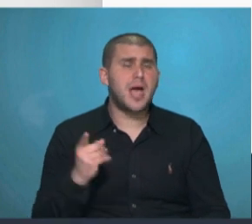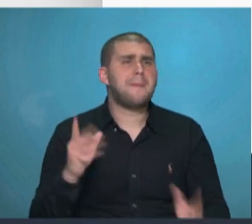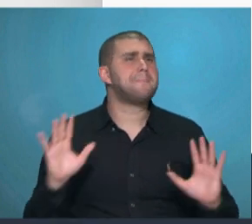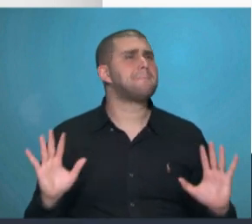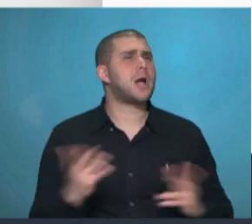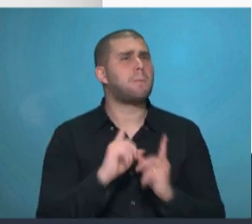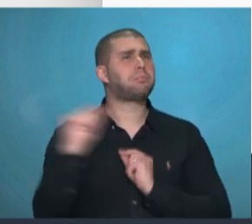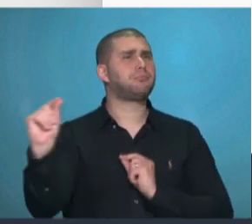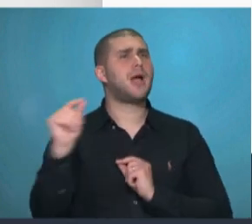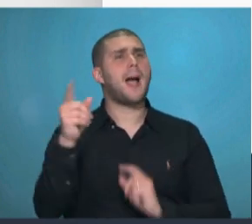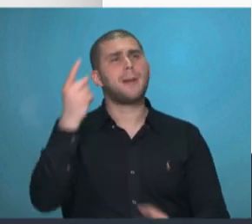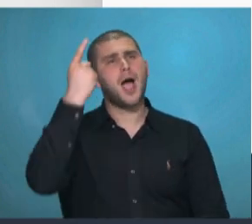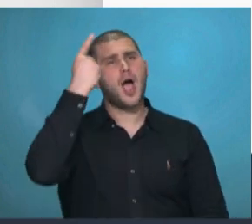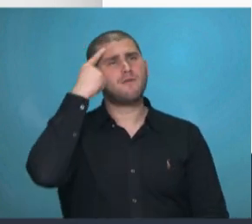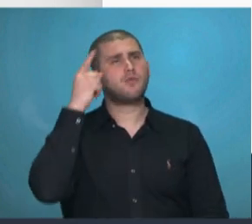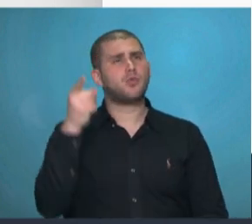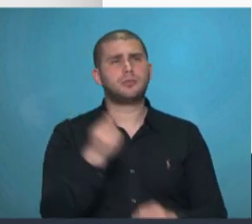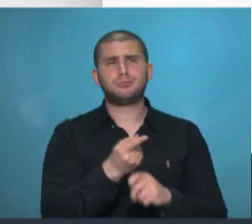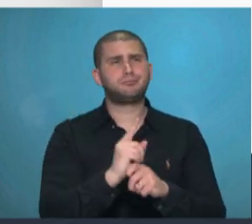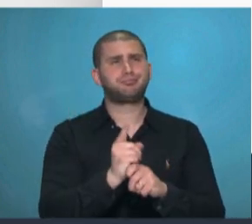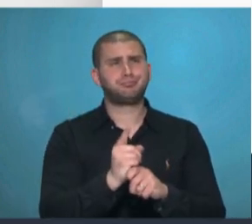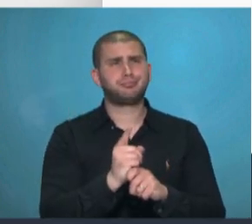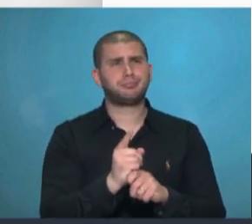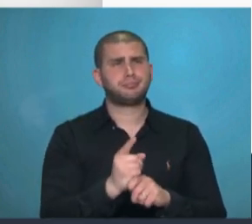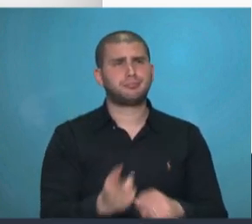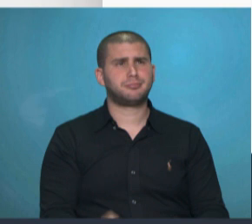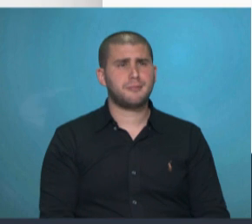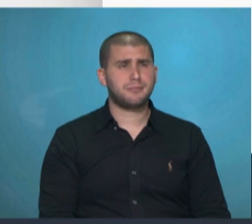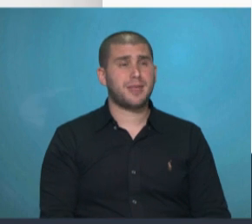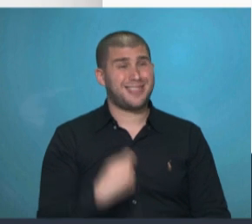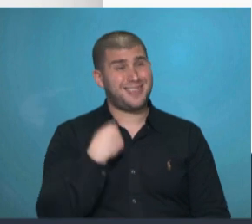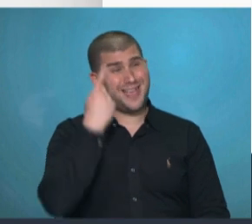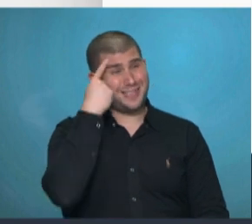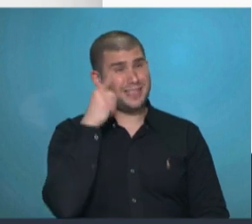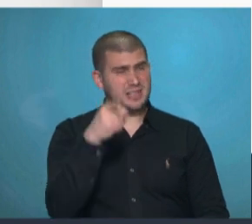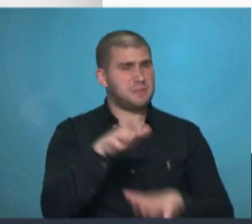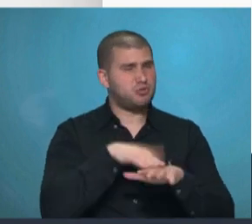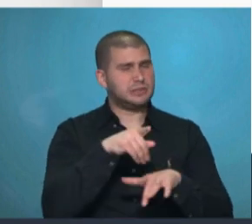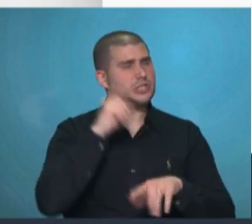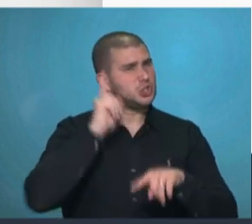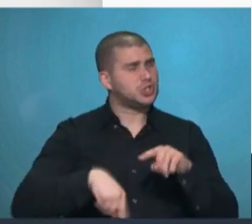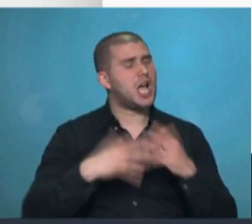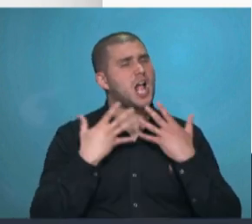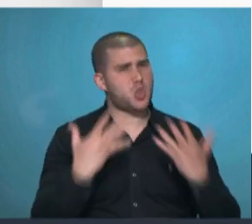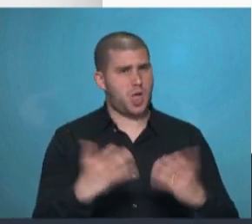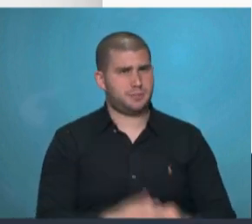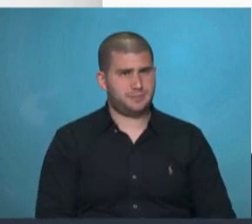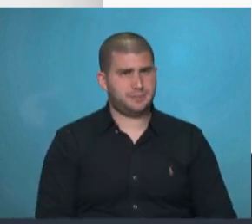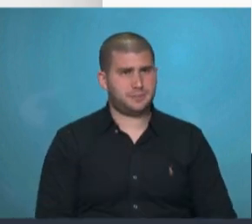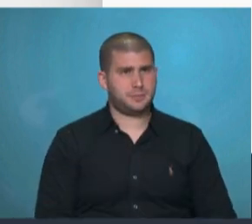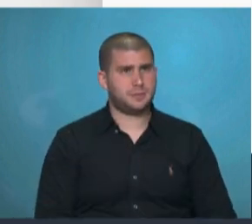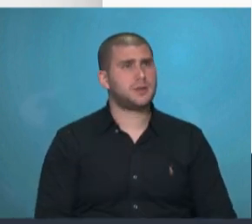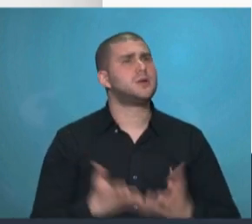בו כך שהם רשו שזה עניין של שניים. אני הבנתי שזה השגיאה איומה. זה היה חומר